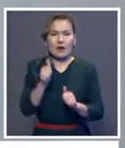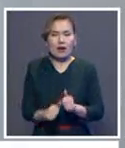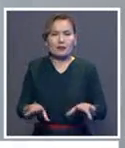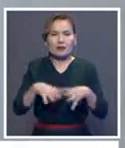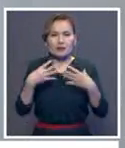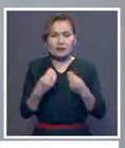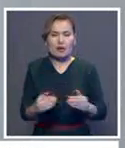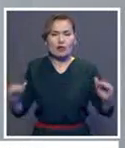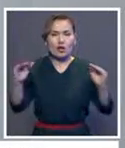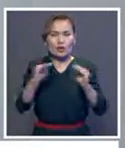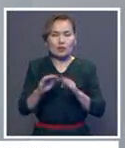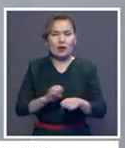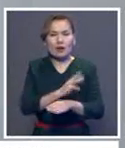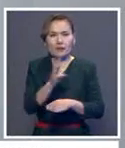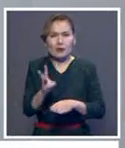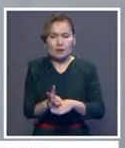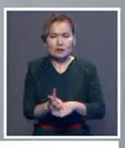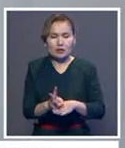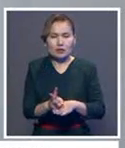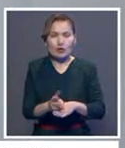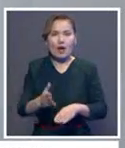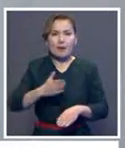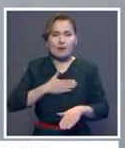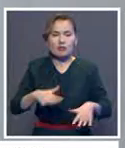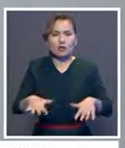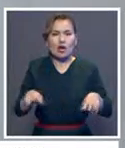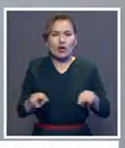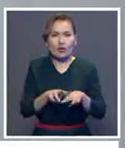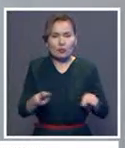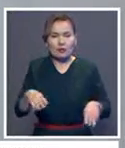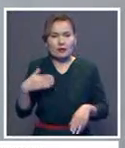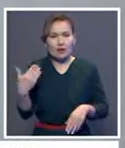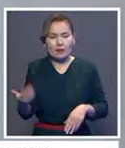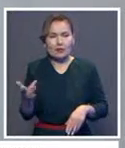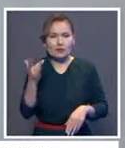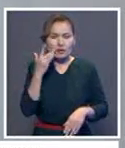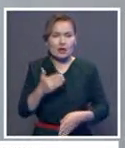енді үкімет тарапынан, яғни мемлекеттік органдар тарапынан